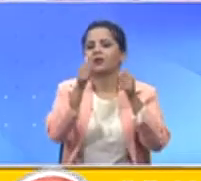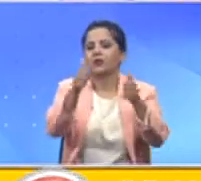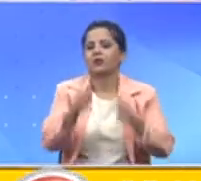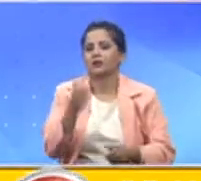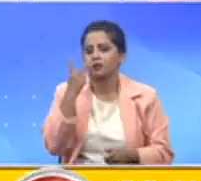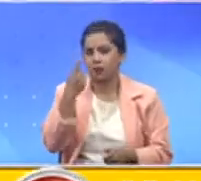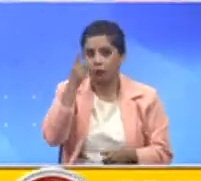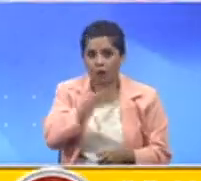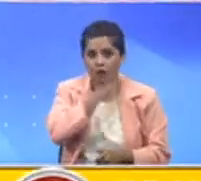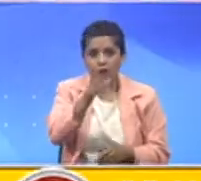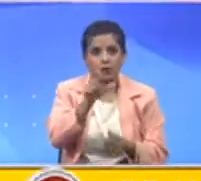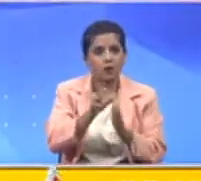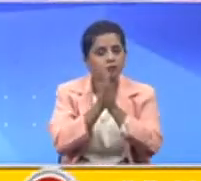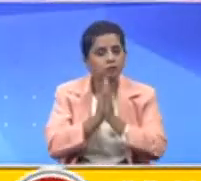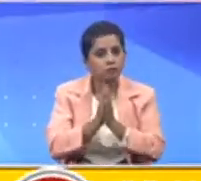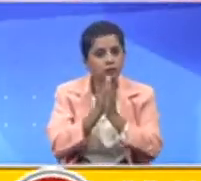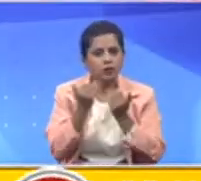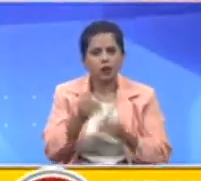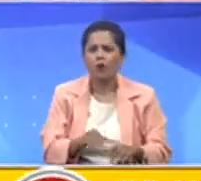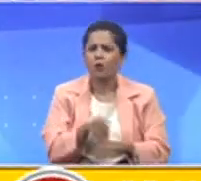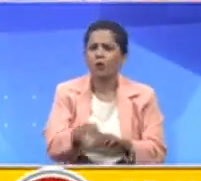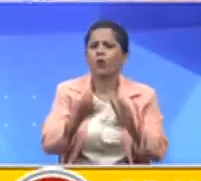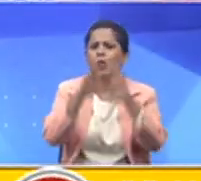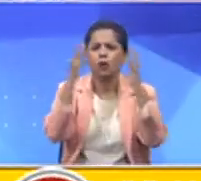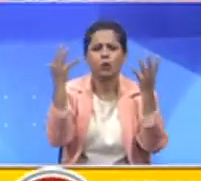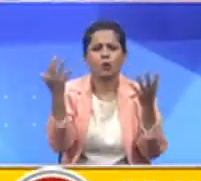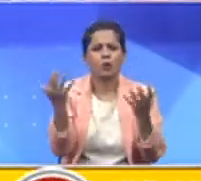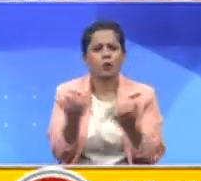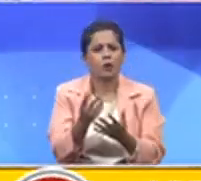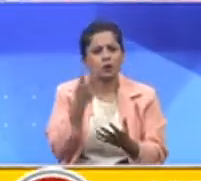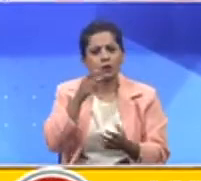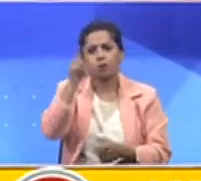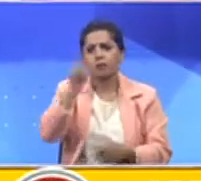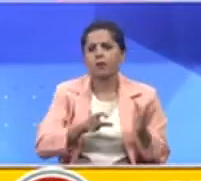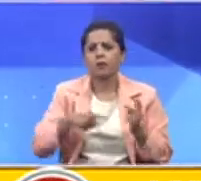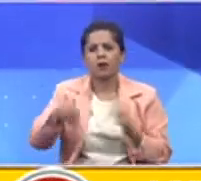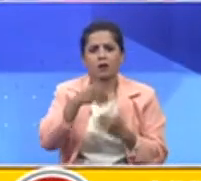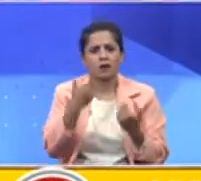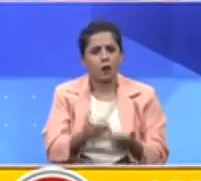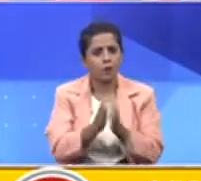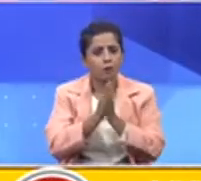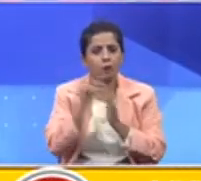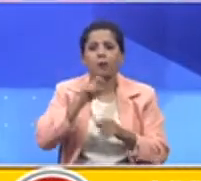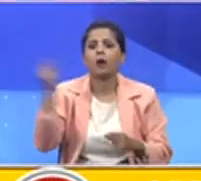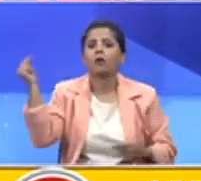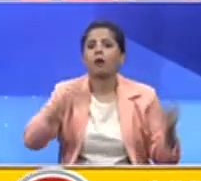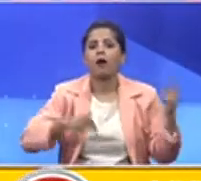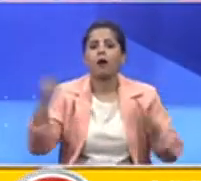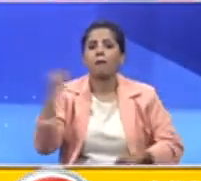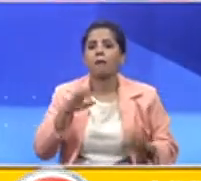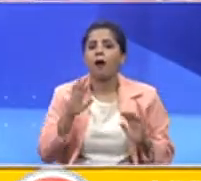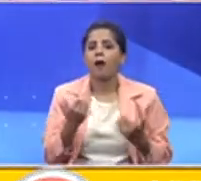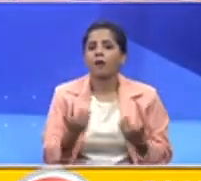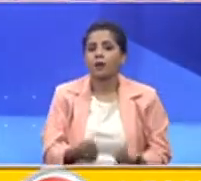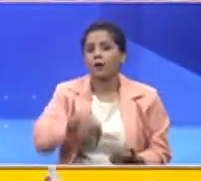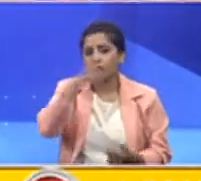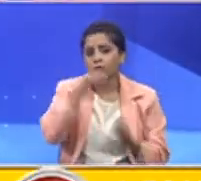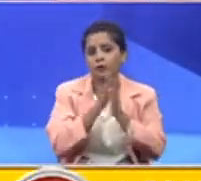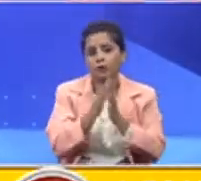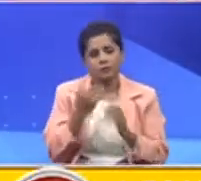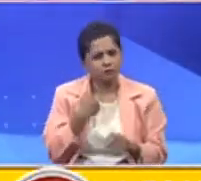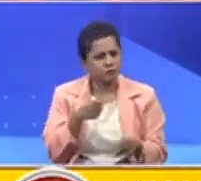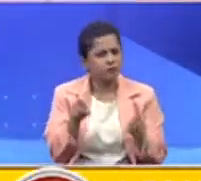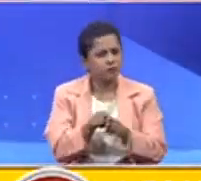दर्शन के लिए अब तो पूरी दुनिया से लोग हमारे तिर्थों में आ रहे हैं मुझे